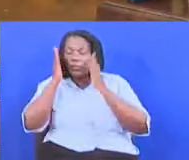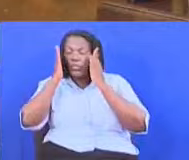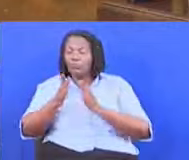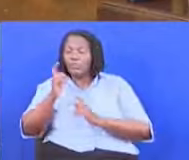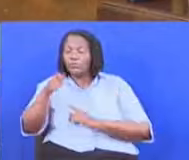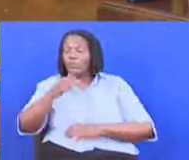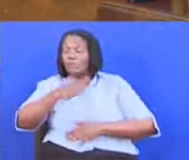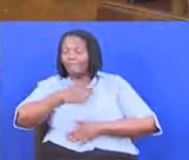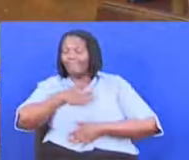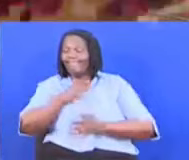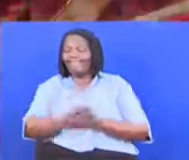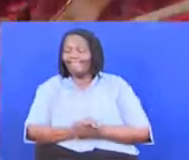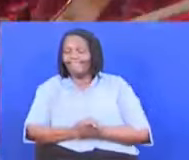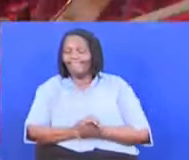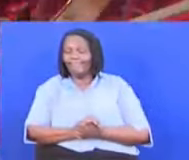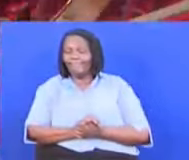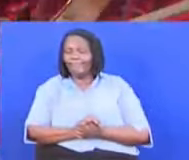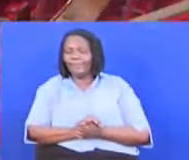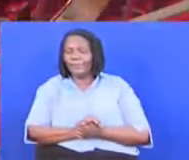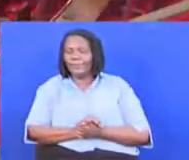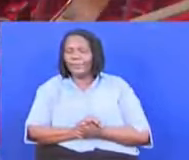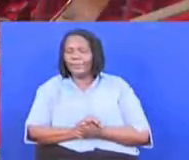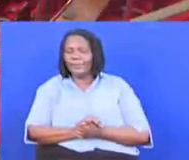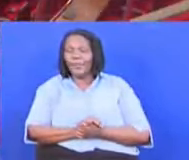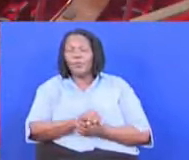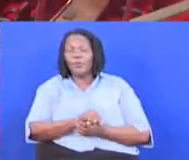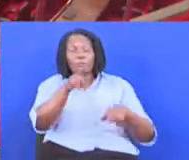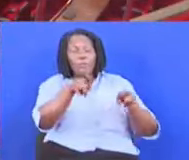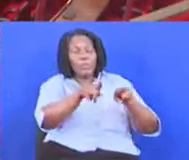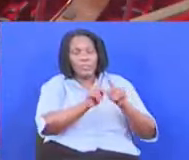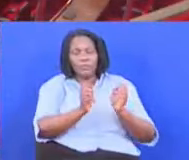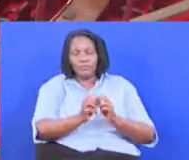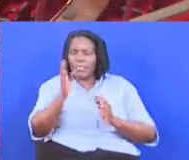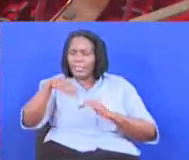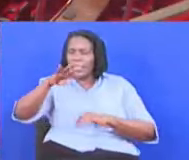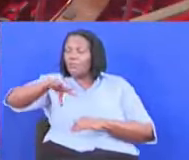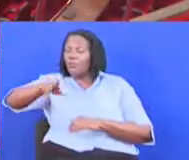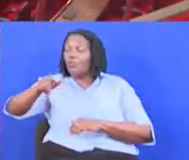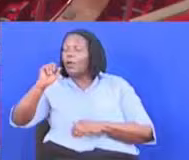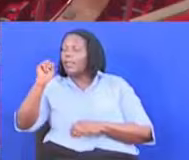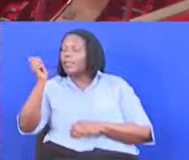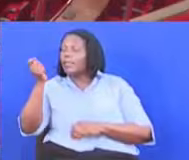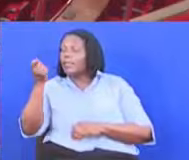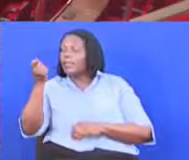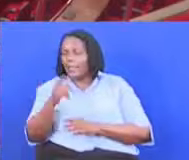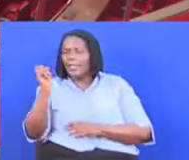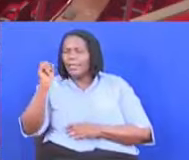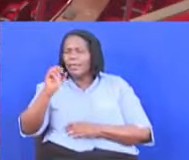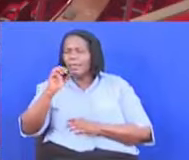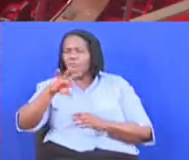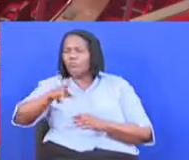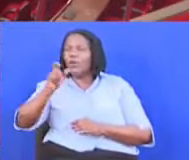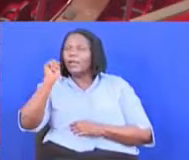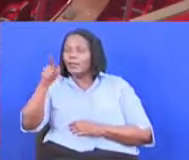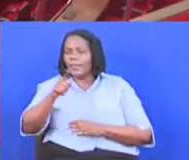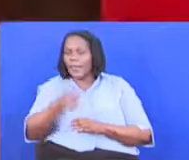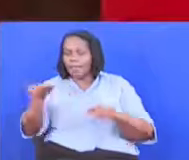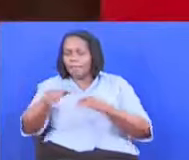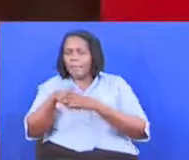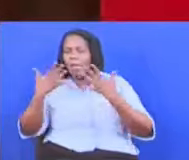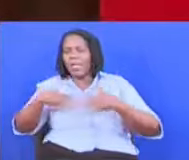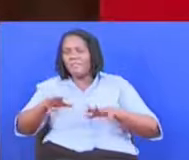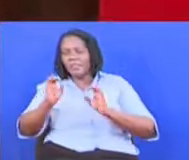Spika. Wapo Watanzania wenzetu hasa wakiwepo mkoa wa Iringa hawana bima ya afya, hawana uwezo